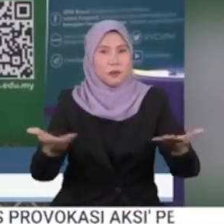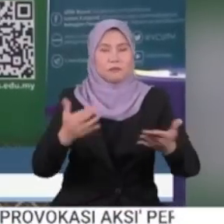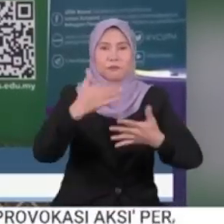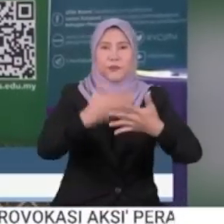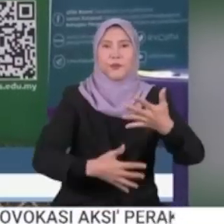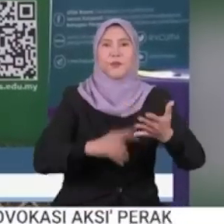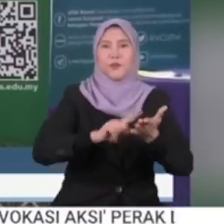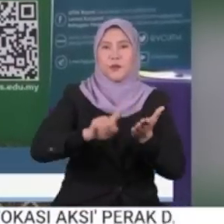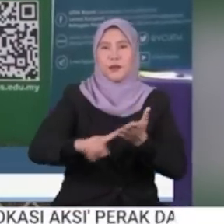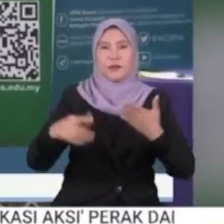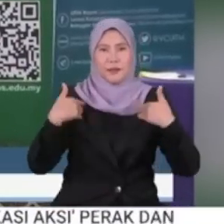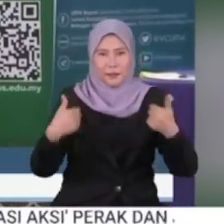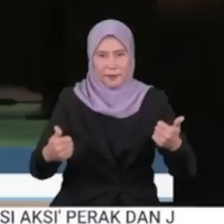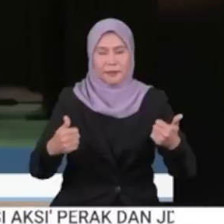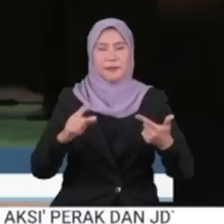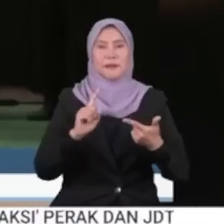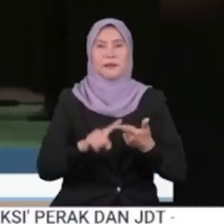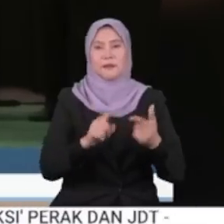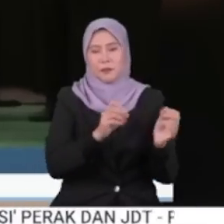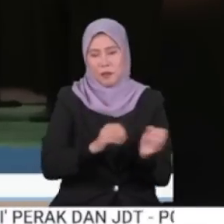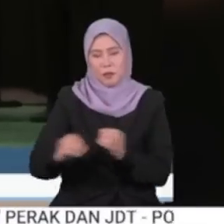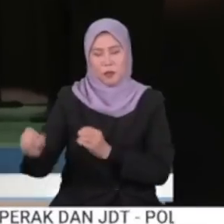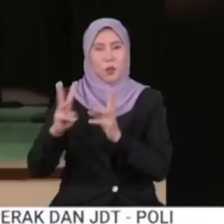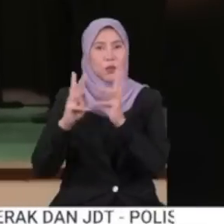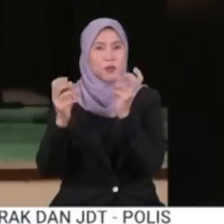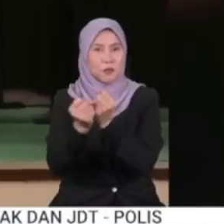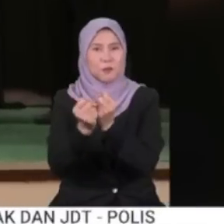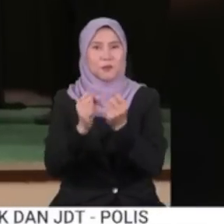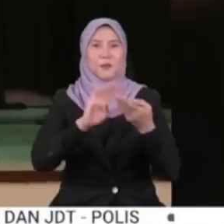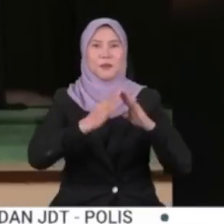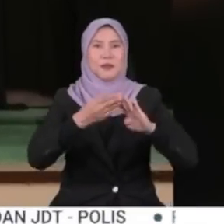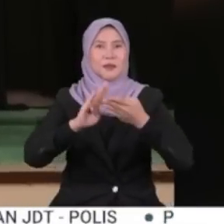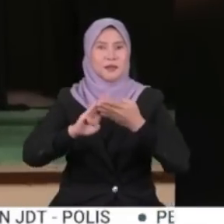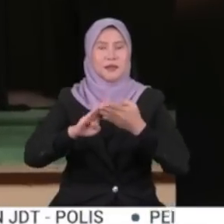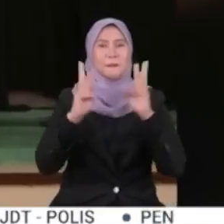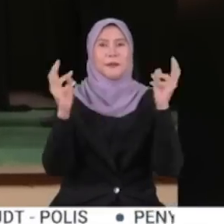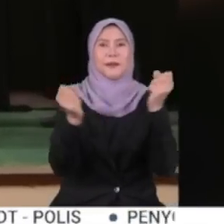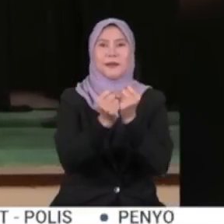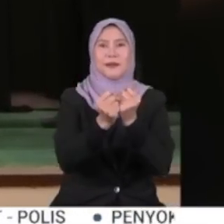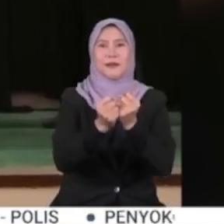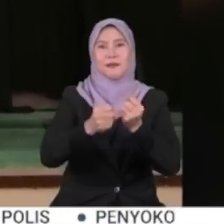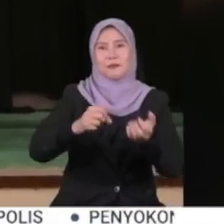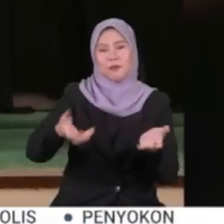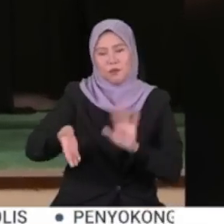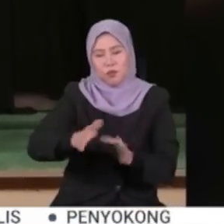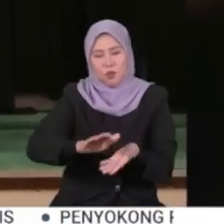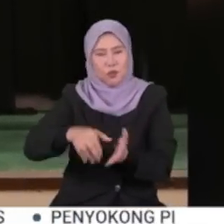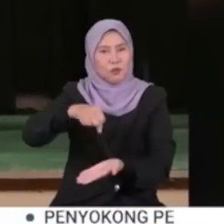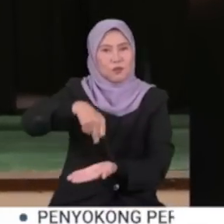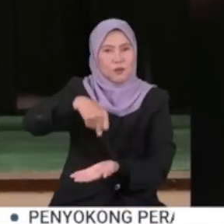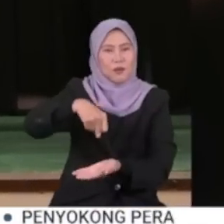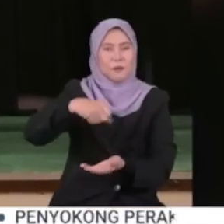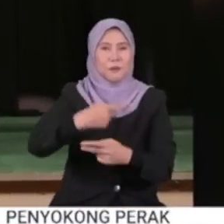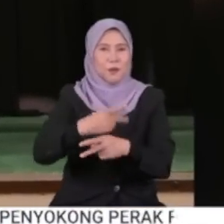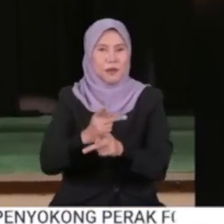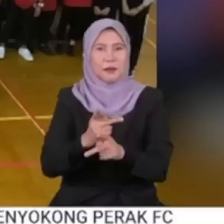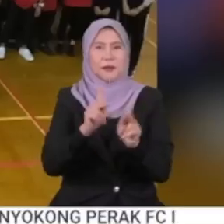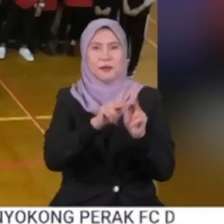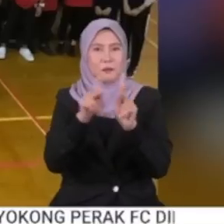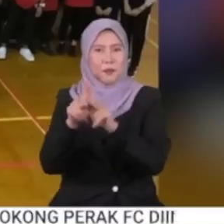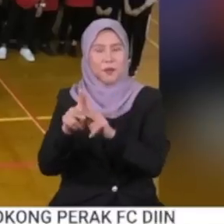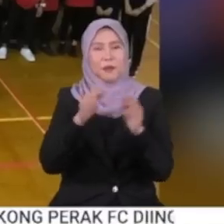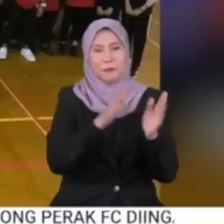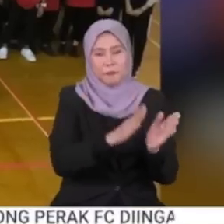termasuklah saringan kesihatan, penganjuran tiga siri bengkel bersama komuniti iaitu bengkel pembungkusan produk desa, bengkel